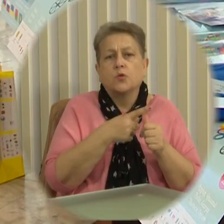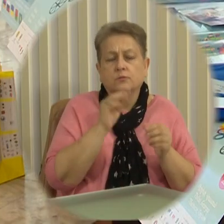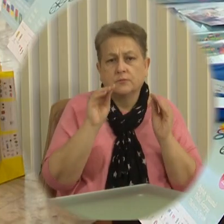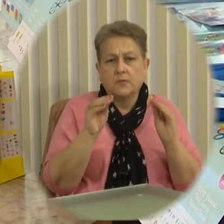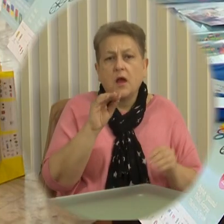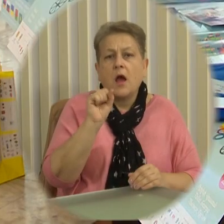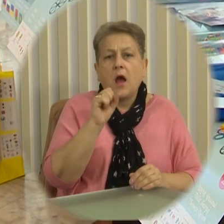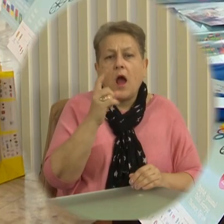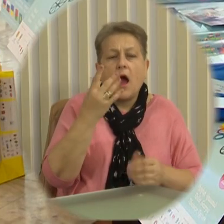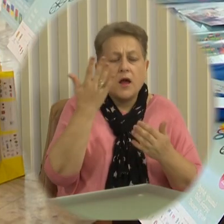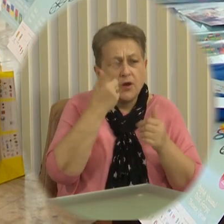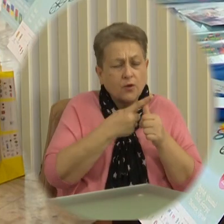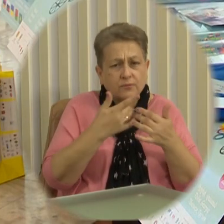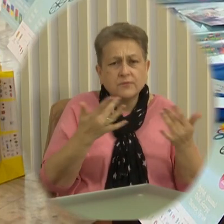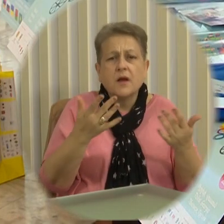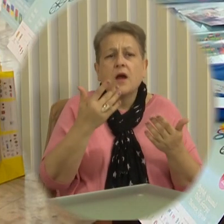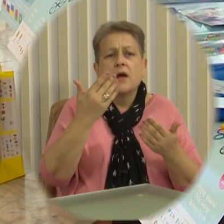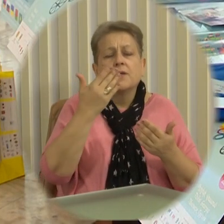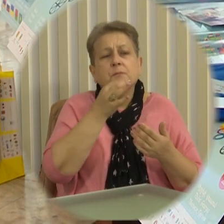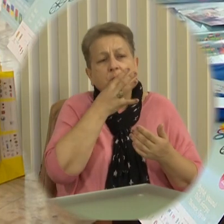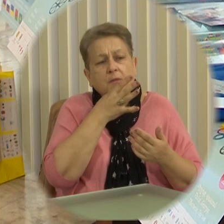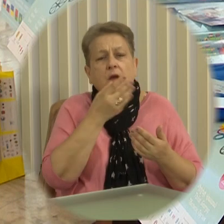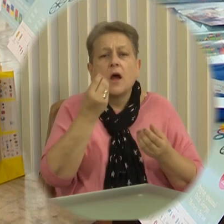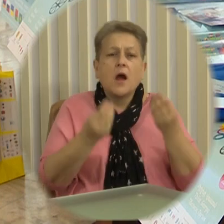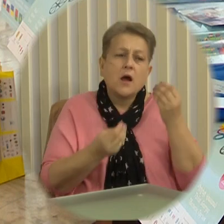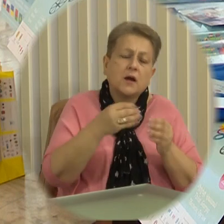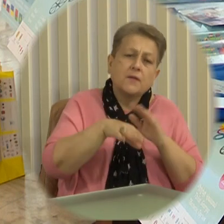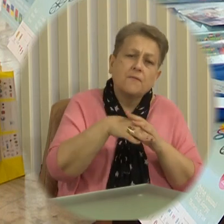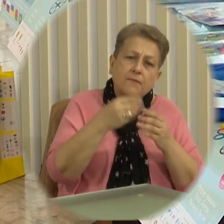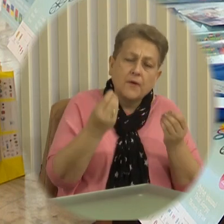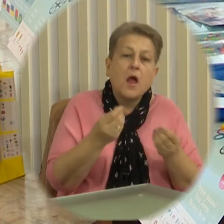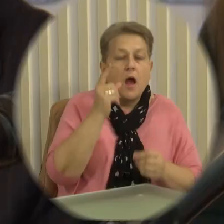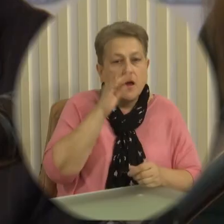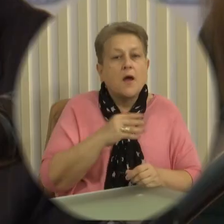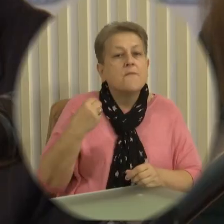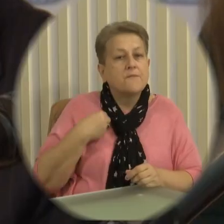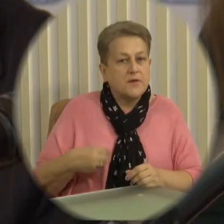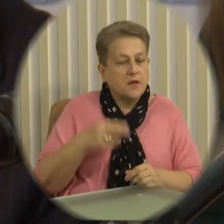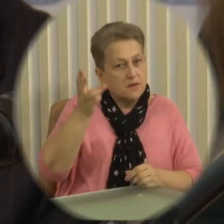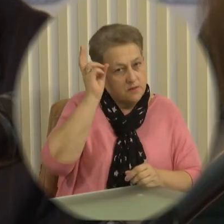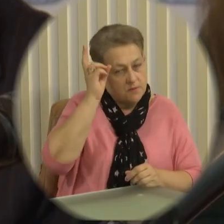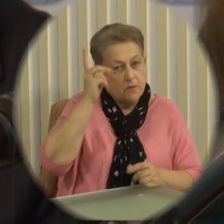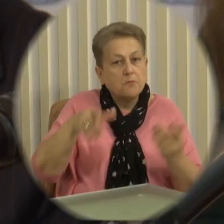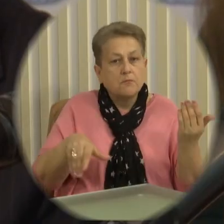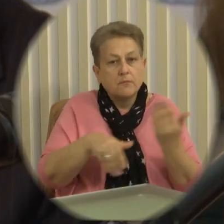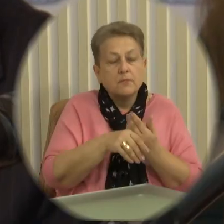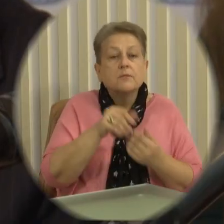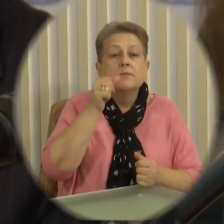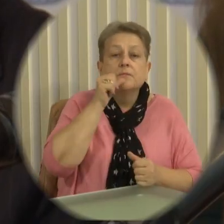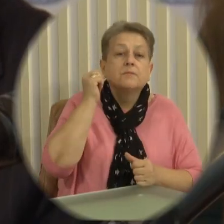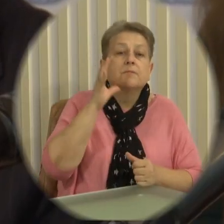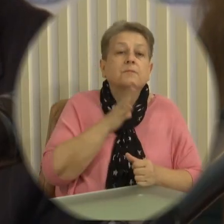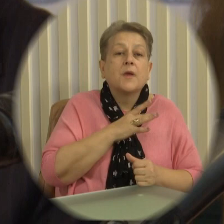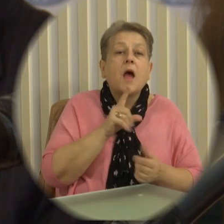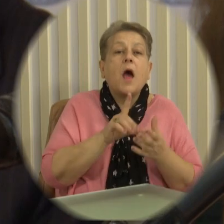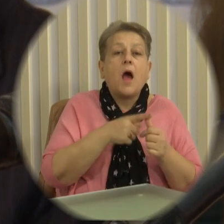անվանակարգերում՝ անիմացիոն ֆիլմեր, հանդիսատեսի համակրանք, խաղարկային ֆիլմեր, իսկ Հայաստանում Ֆրանսիայի դեսպանության աջակցությամբ նախորդ տարի